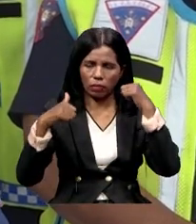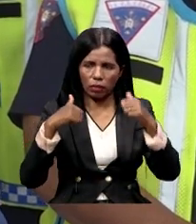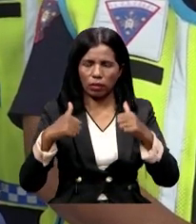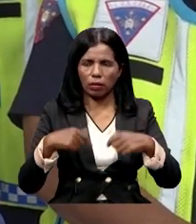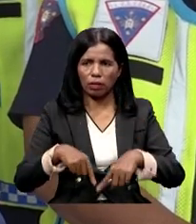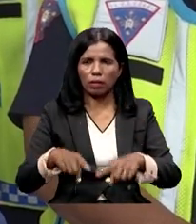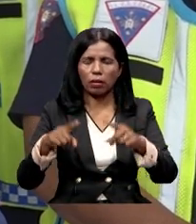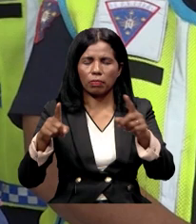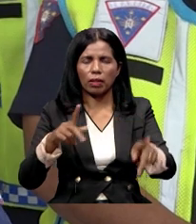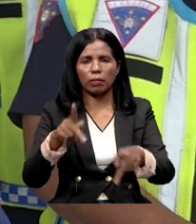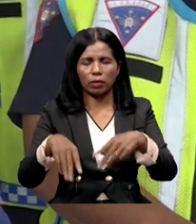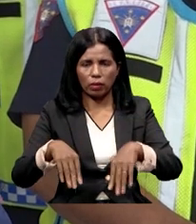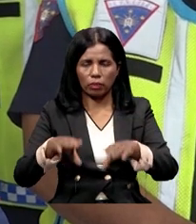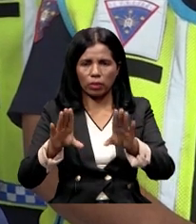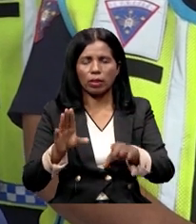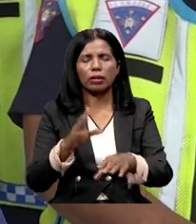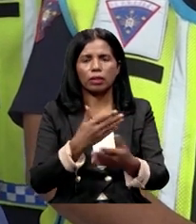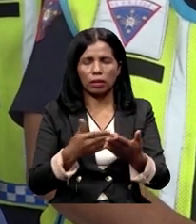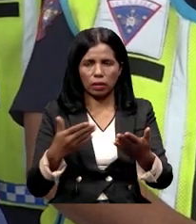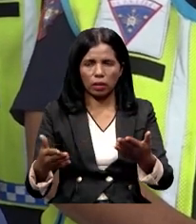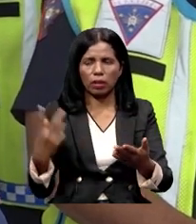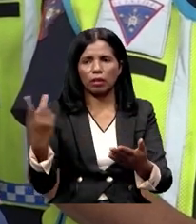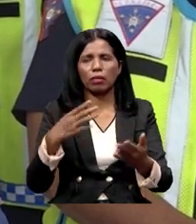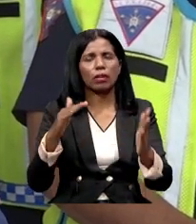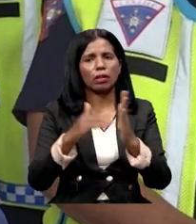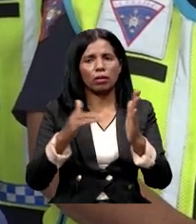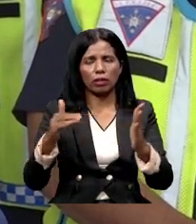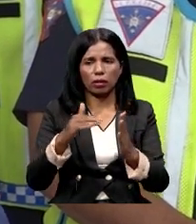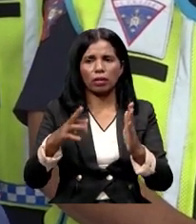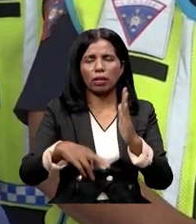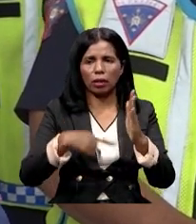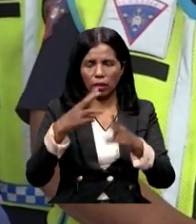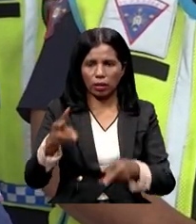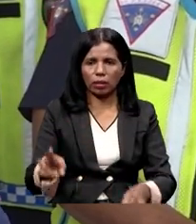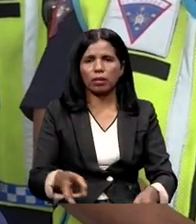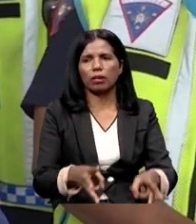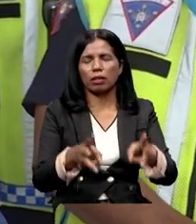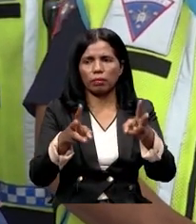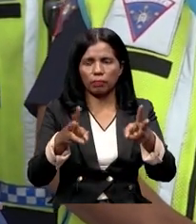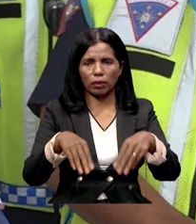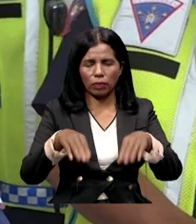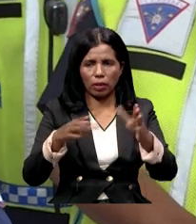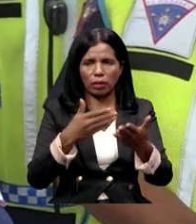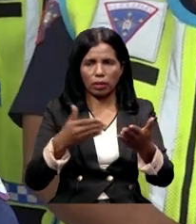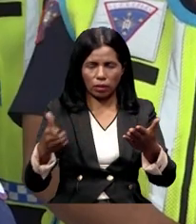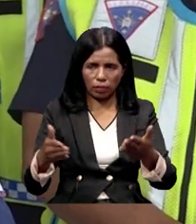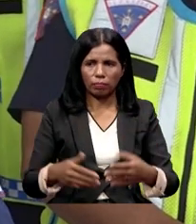bahaya benror sira nebe maka sempre kontra regras fansa sania